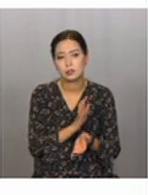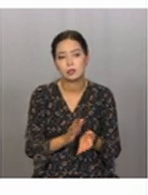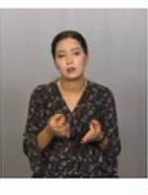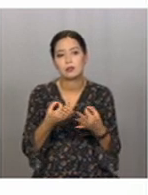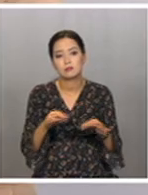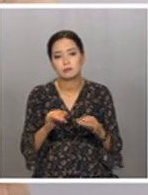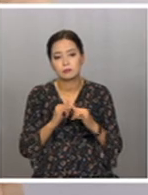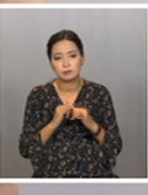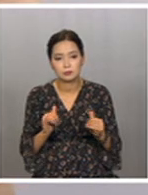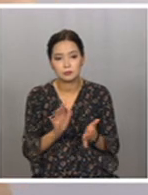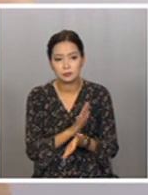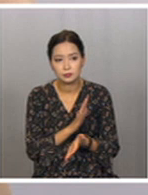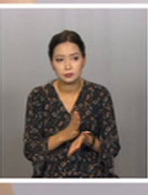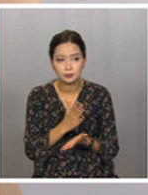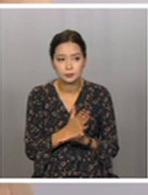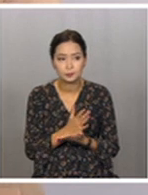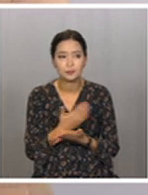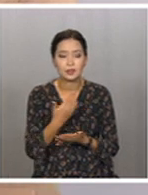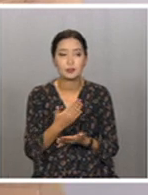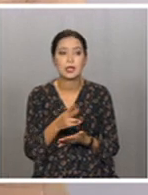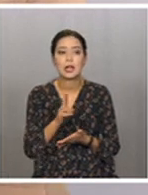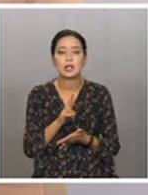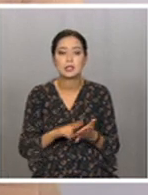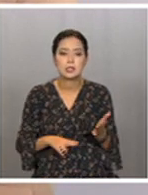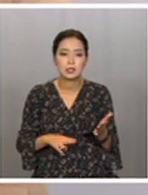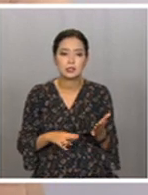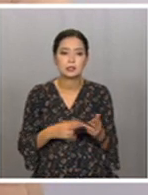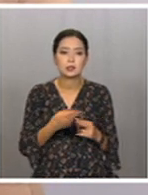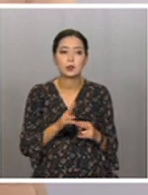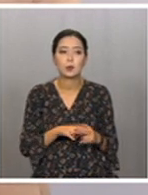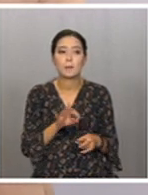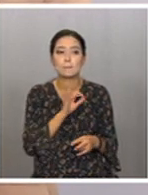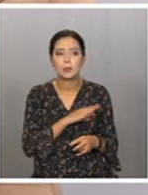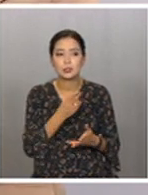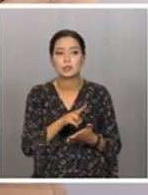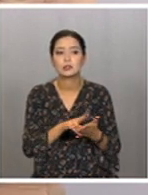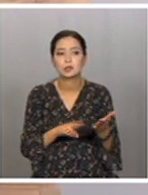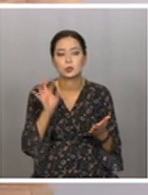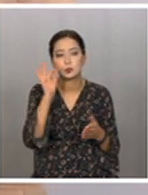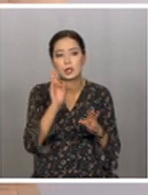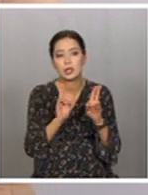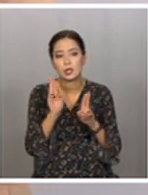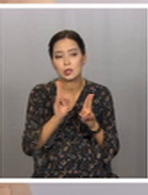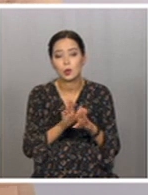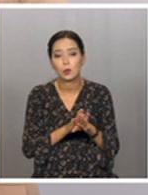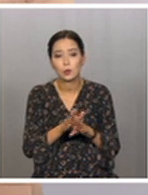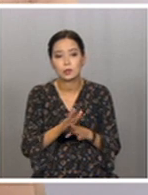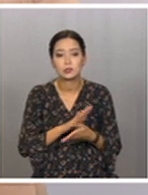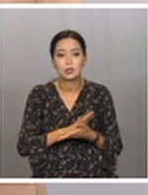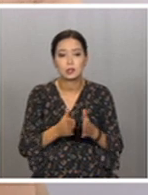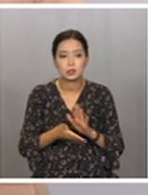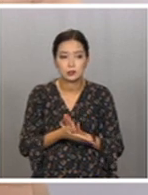таратылатын. Лицензияланған бағдарламалар пайдаланушы лицензиялау туралы ережелерді орындаған